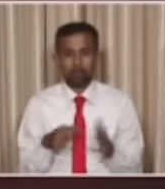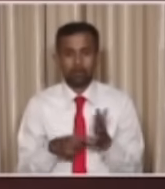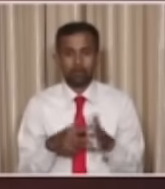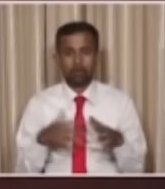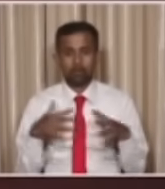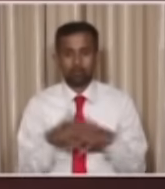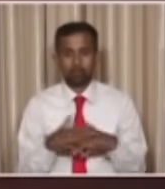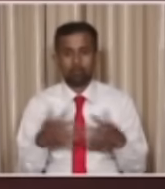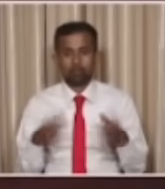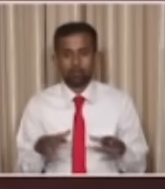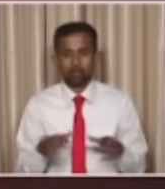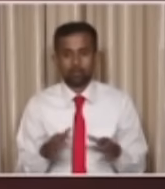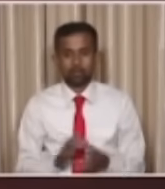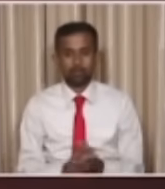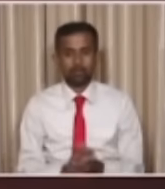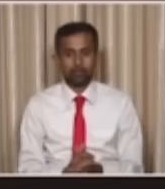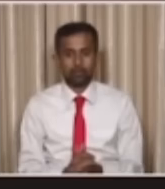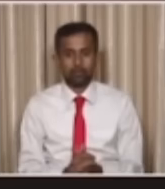වෙලා තිබෙනවා. බොහොම ස්තුතියි.